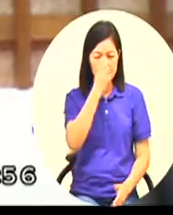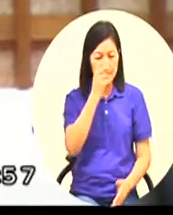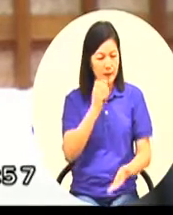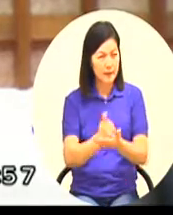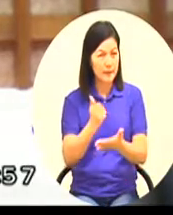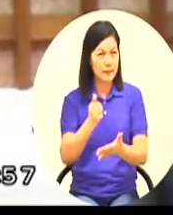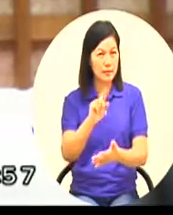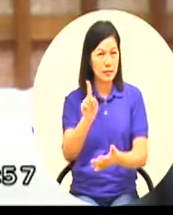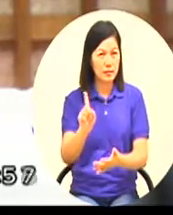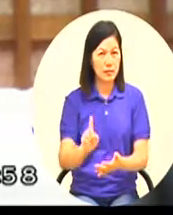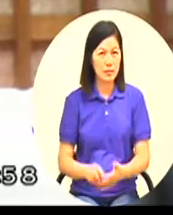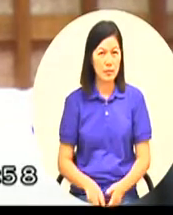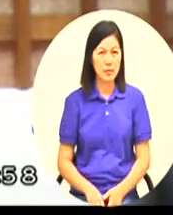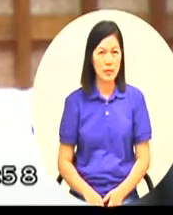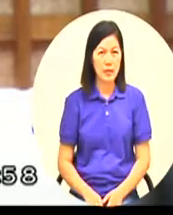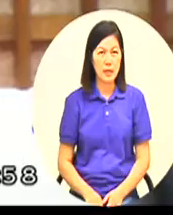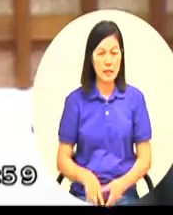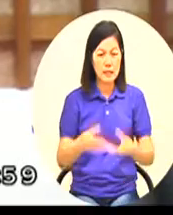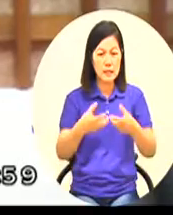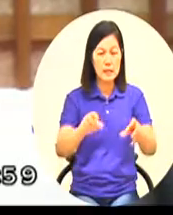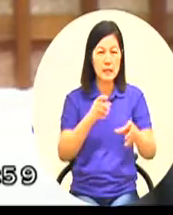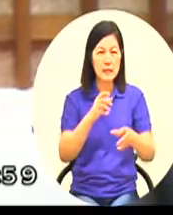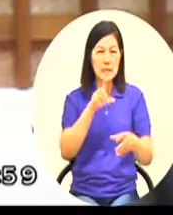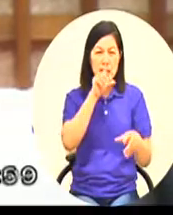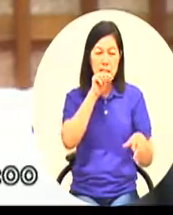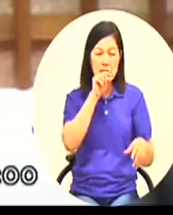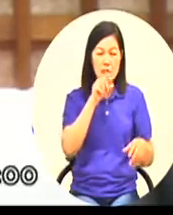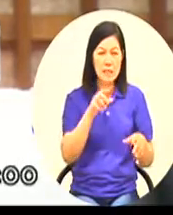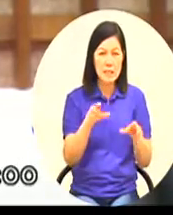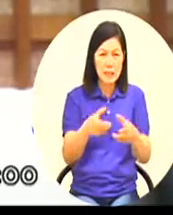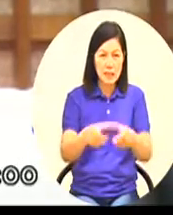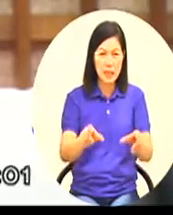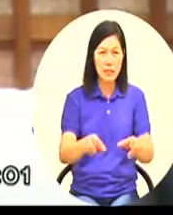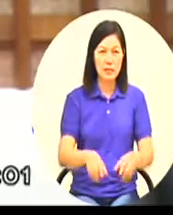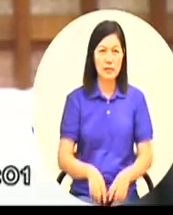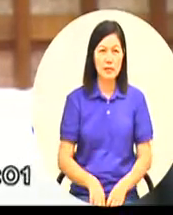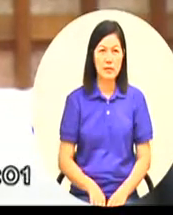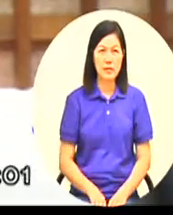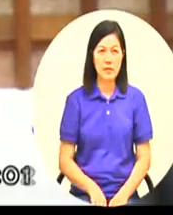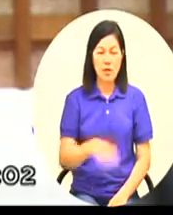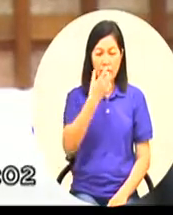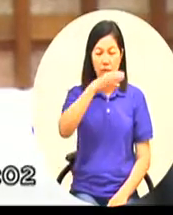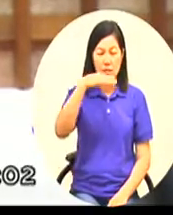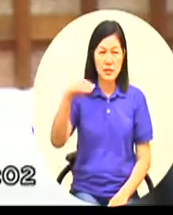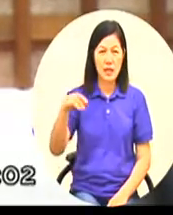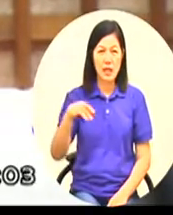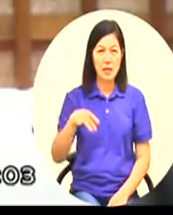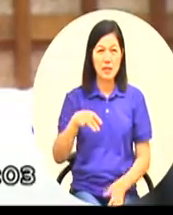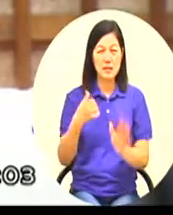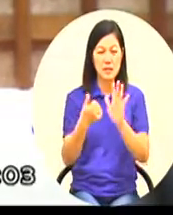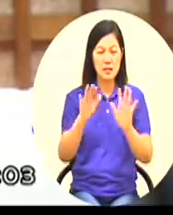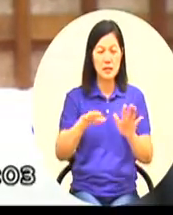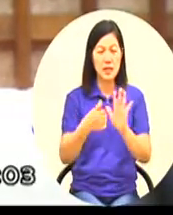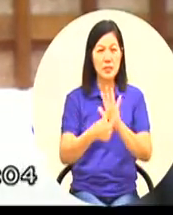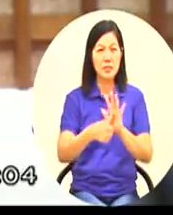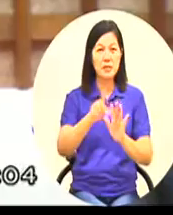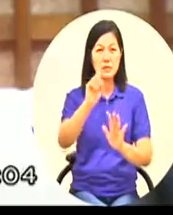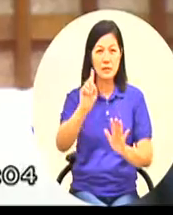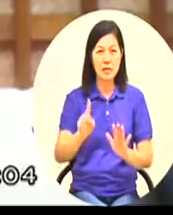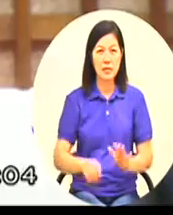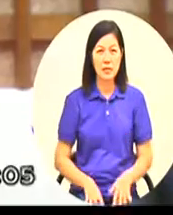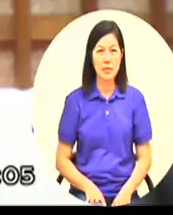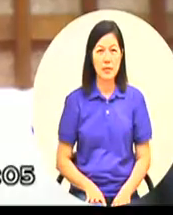是好像做漆弹的嘛，你晓得吗？凤山溪现在人家怎么称呼凤山溪啊？成为凤山溪